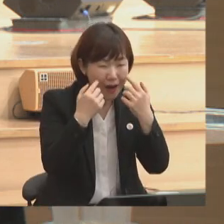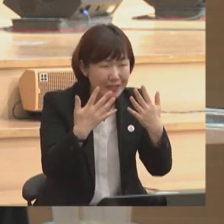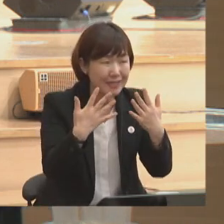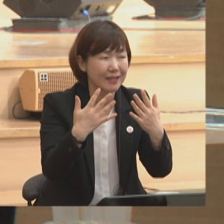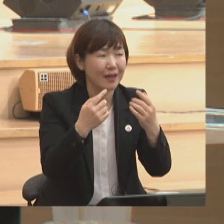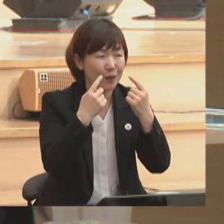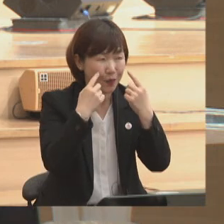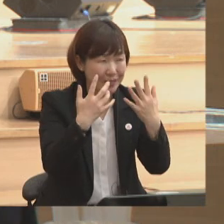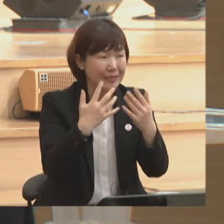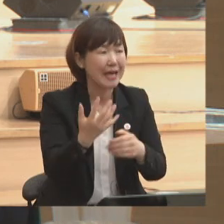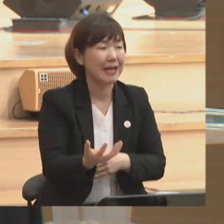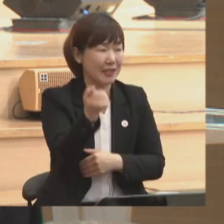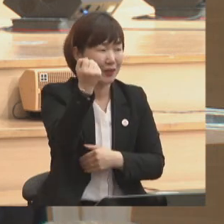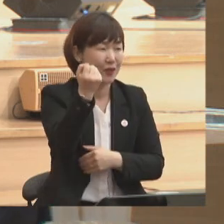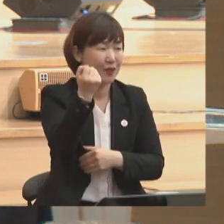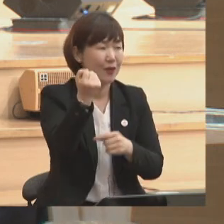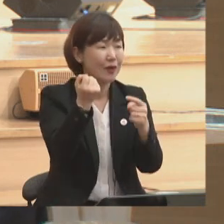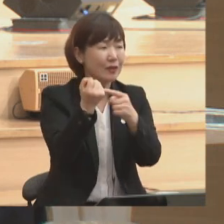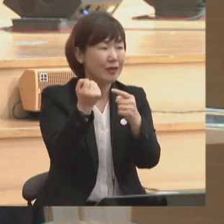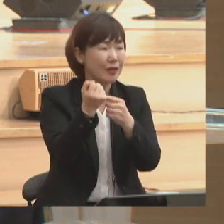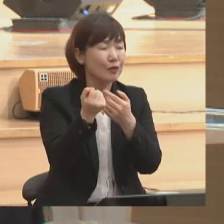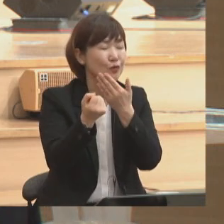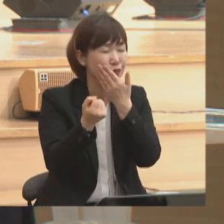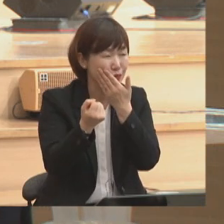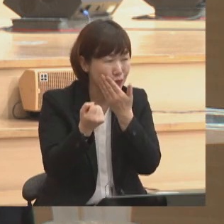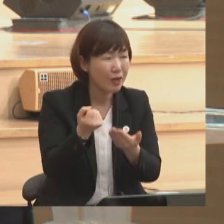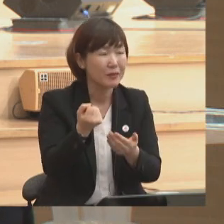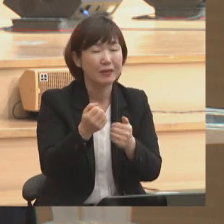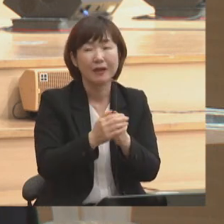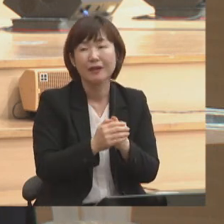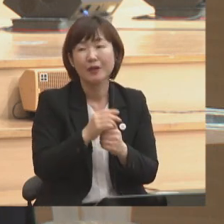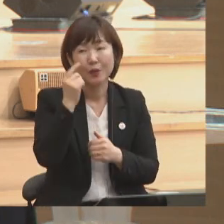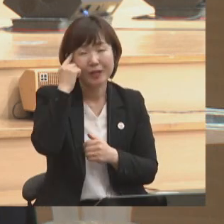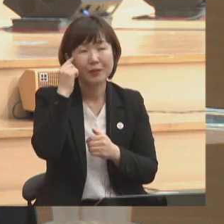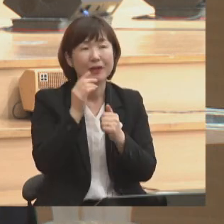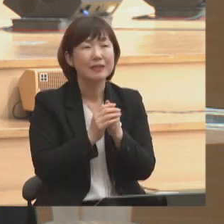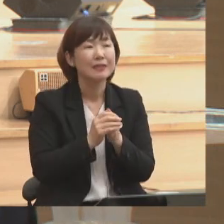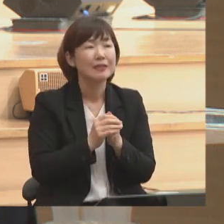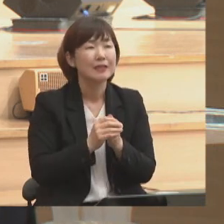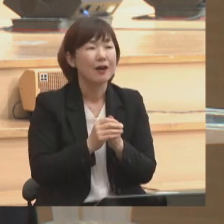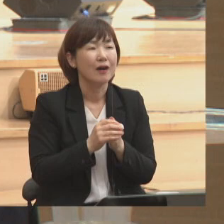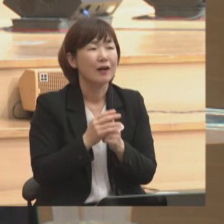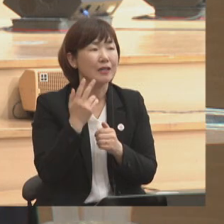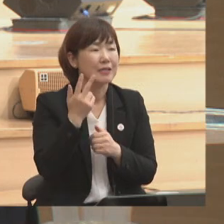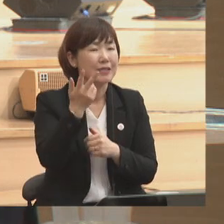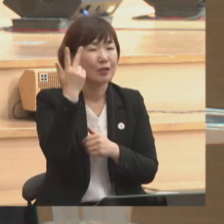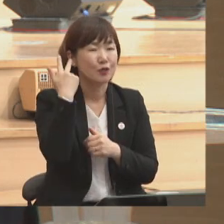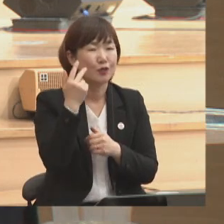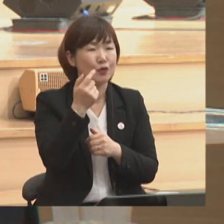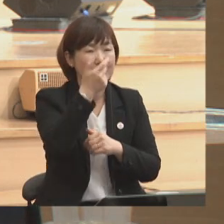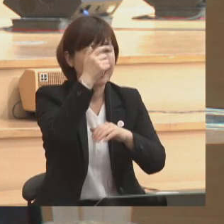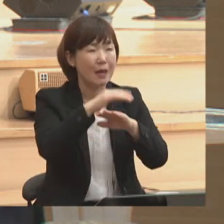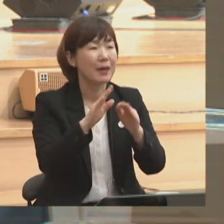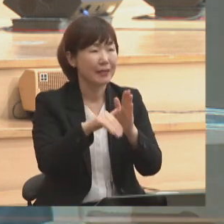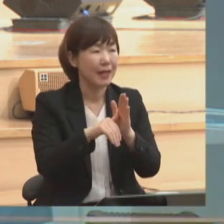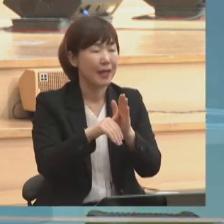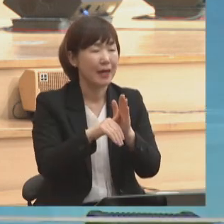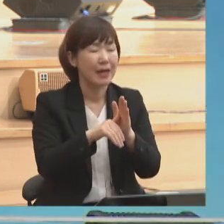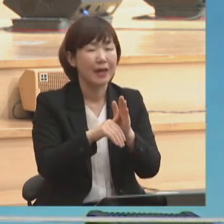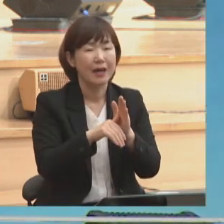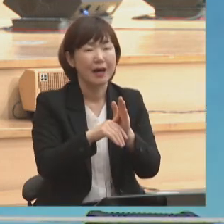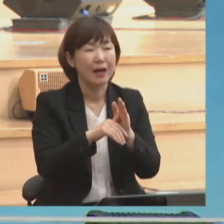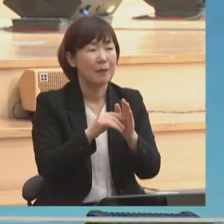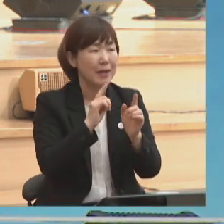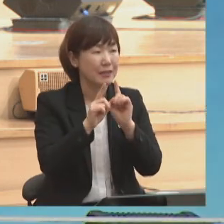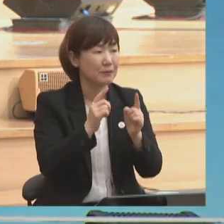의지를 갖는 게 왜 중요하냐면요, 여러분 지난 주일 2부 예배, 3부 예배 때는 제가 말씀을 드렸습니다만은 1부 때는 제가 말씀을 드리지